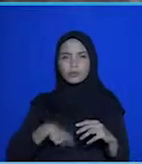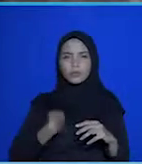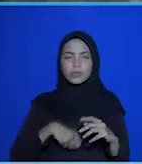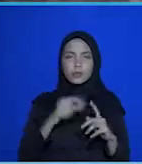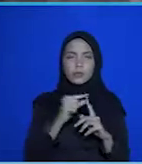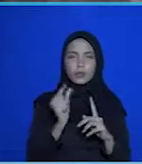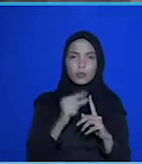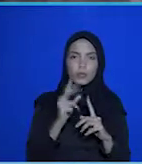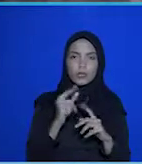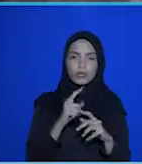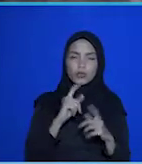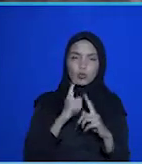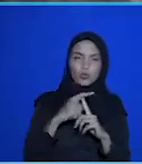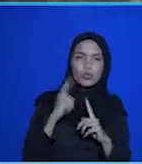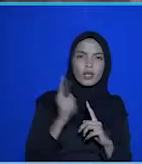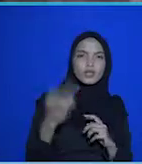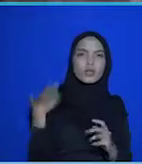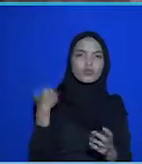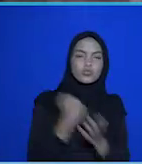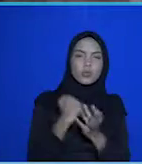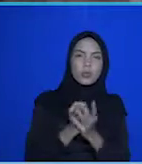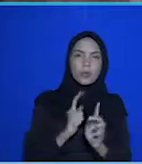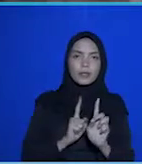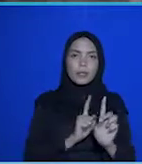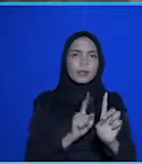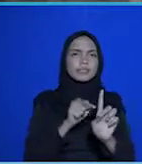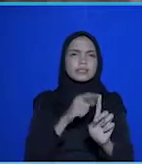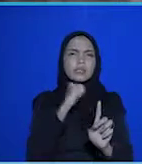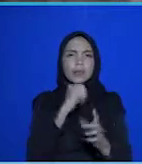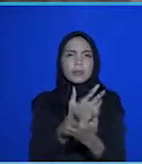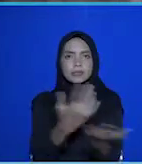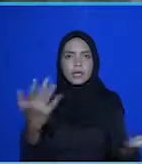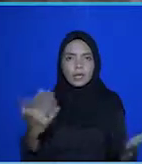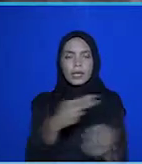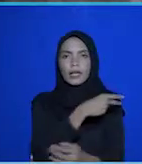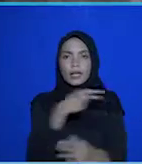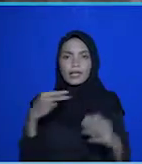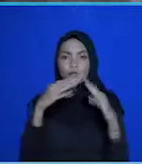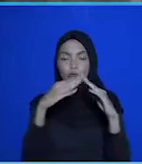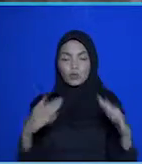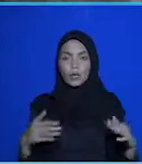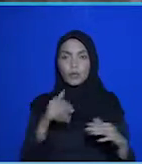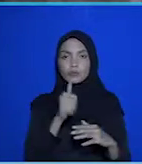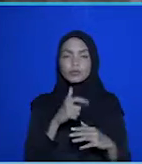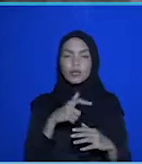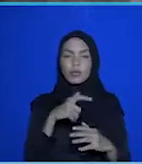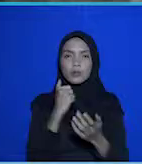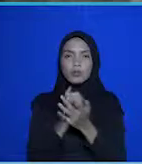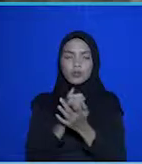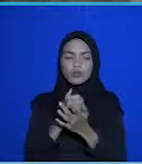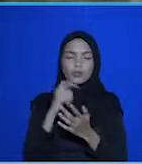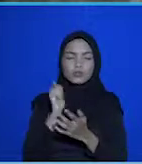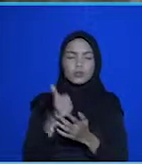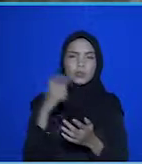adalah mendampingi. Karena mendampingi masyarakat agar rumah yang dibangun secara teknis dapat